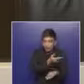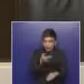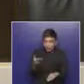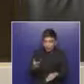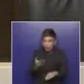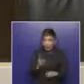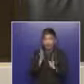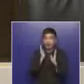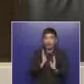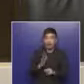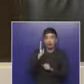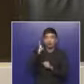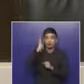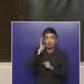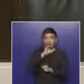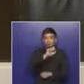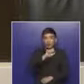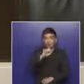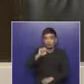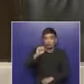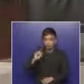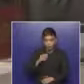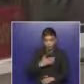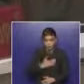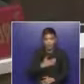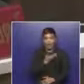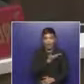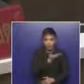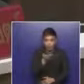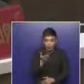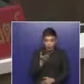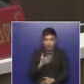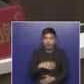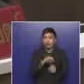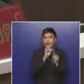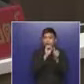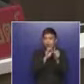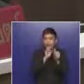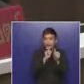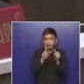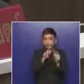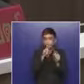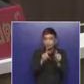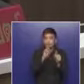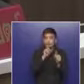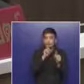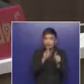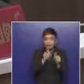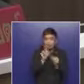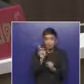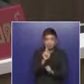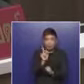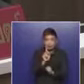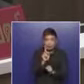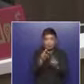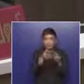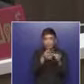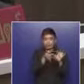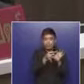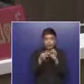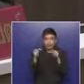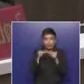ท่านผู้ชี้แจงจากสสส.อภิปรายตั้งข้อสังเกตประกอบร่างรายงานประจ